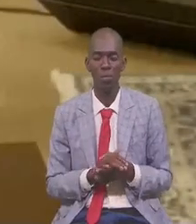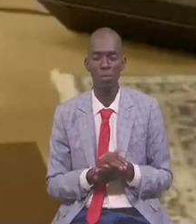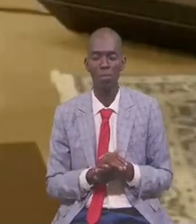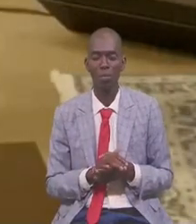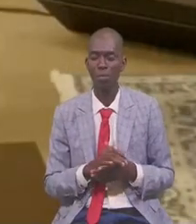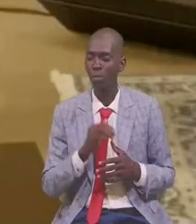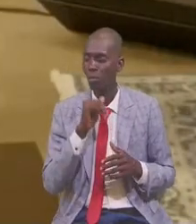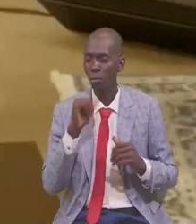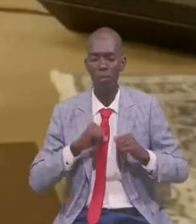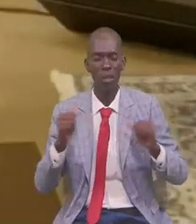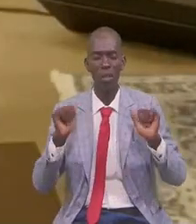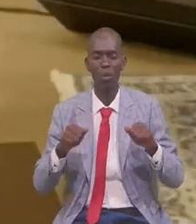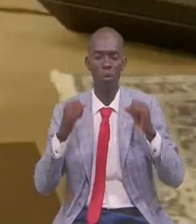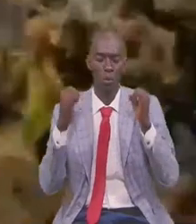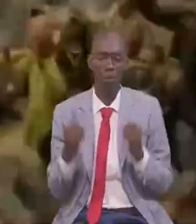Puissance irrésistible.